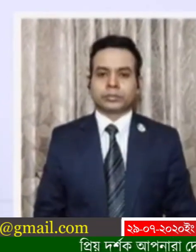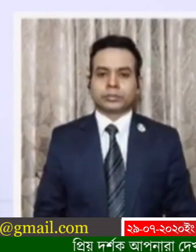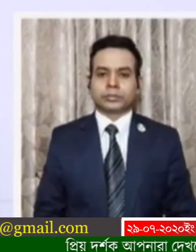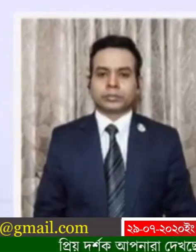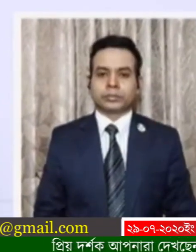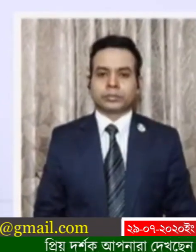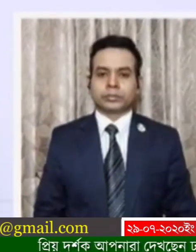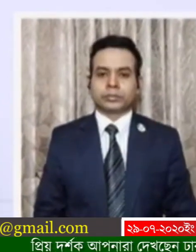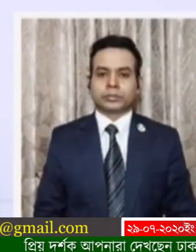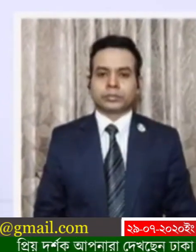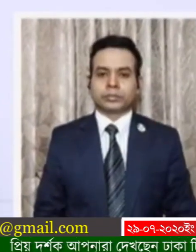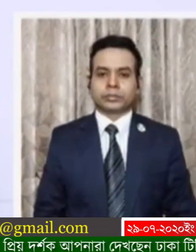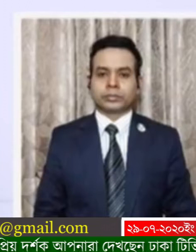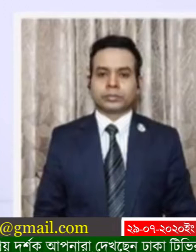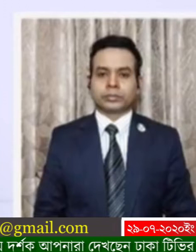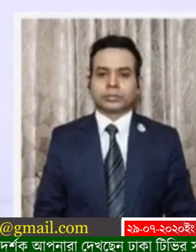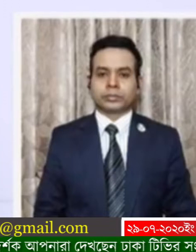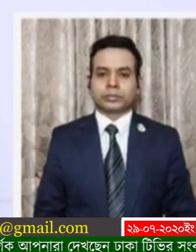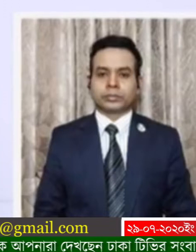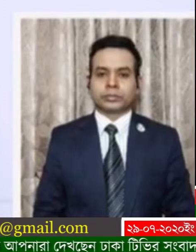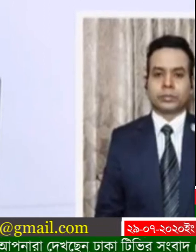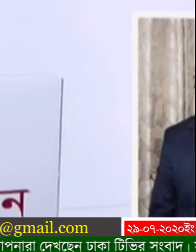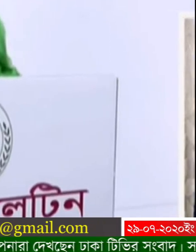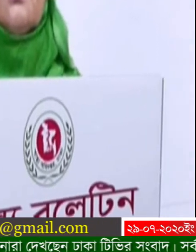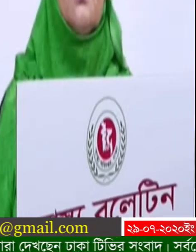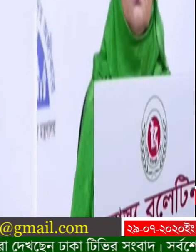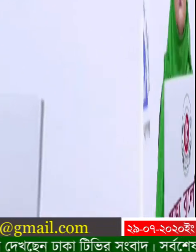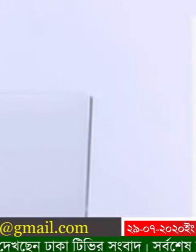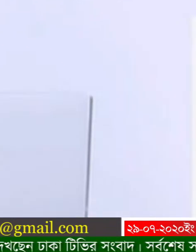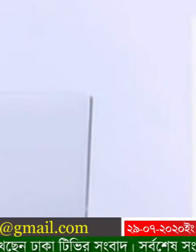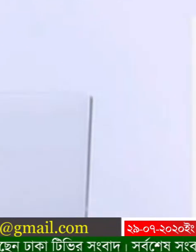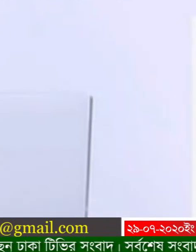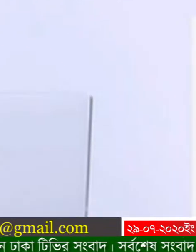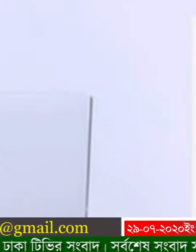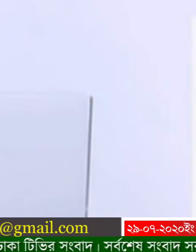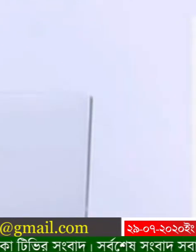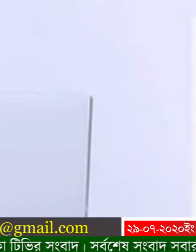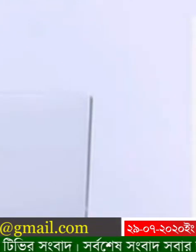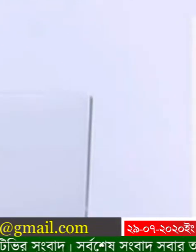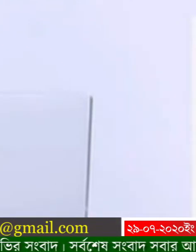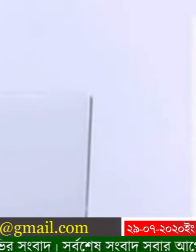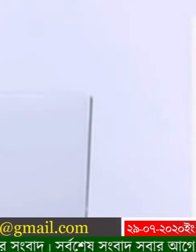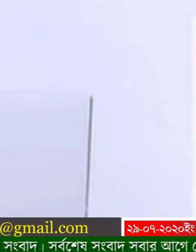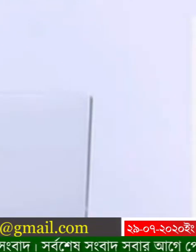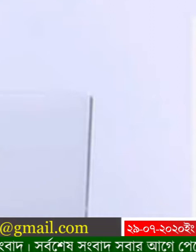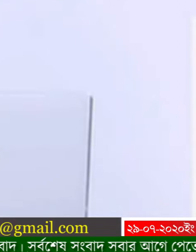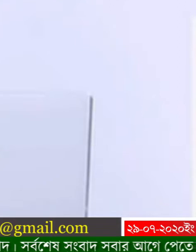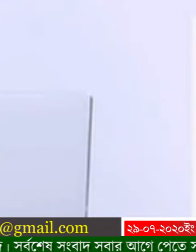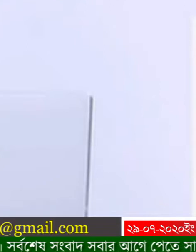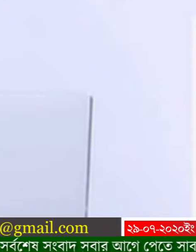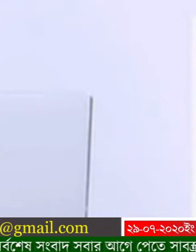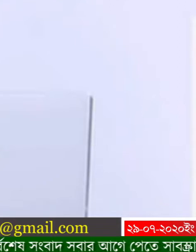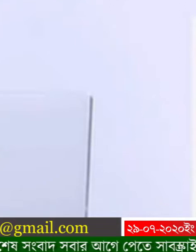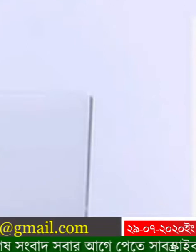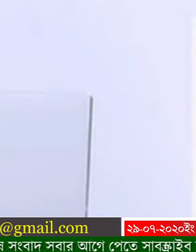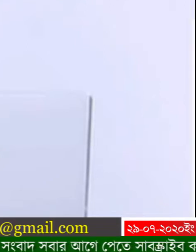আরও 35 জনের প্রাণহানি, নতুন শনাক্ত 3009। শুনছিলেন শিরোনাম, এবার বিস্তারিত। করোনা